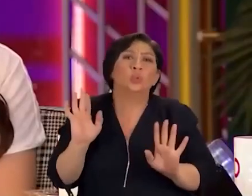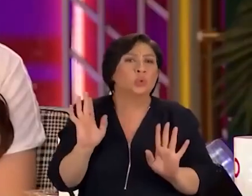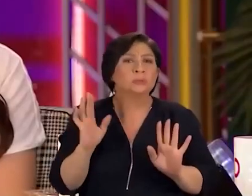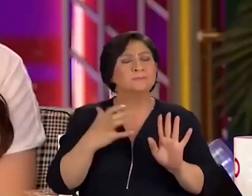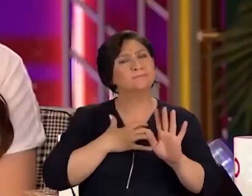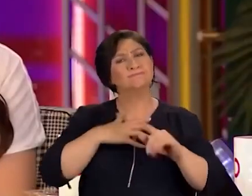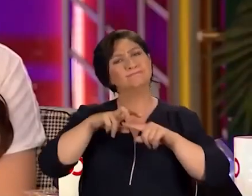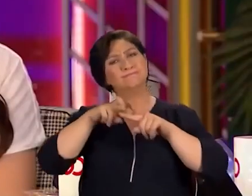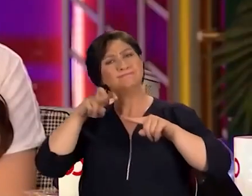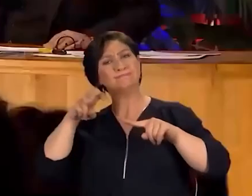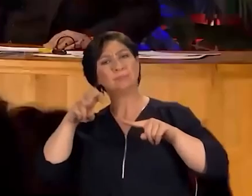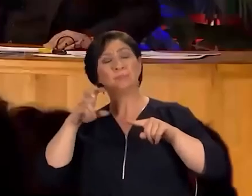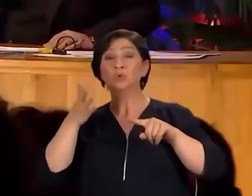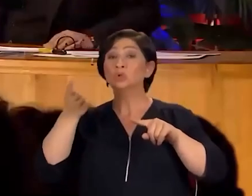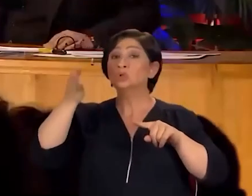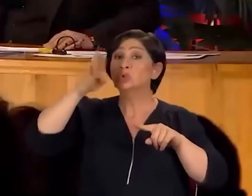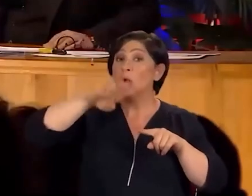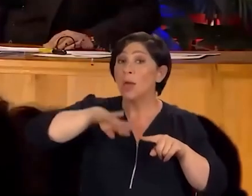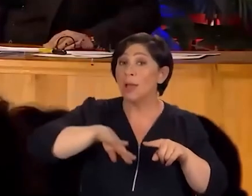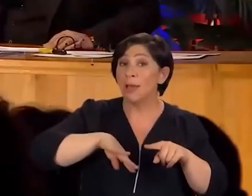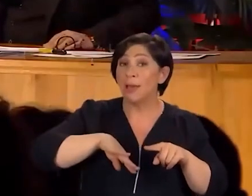duymuyorduk. Sonra bir anda...